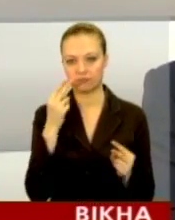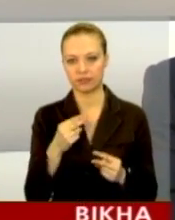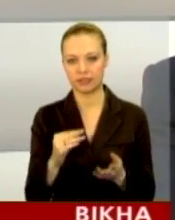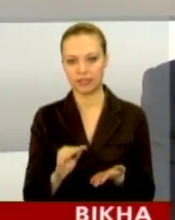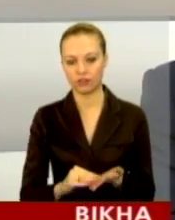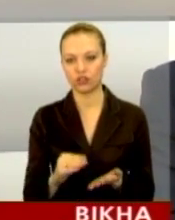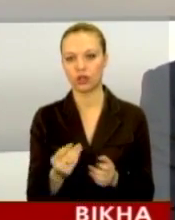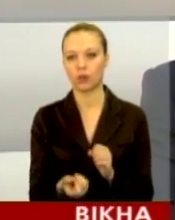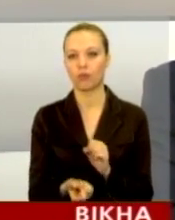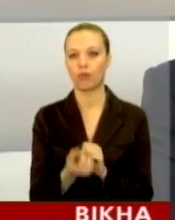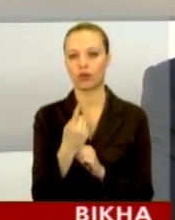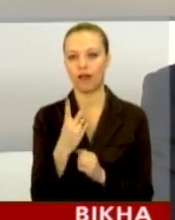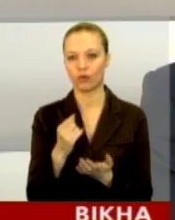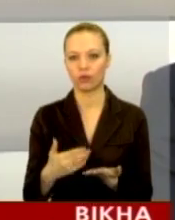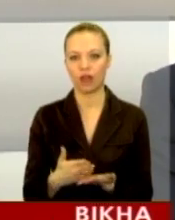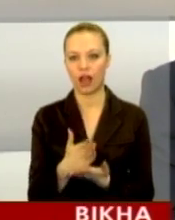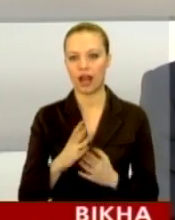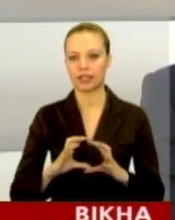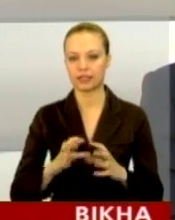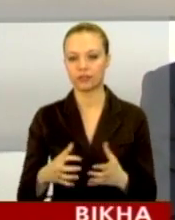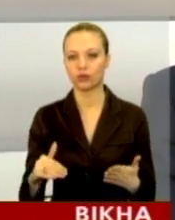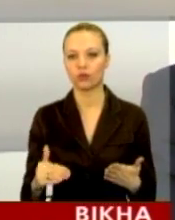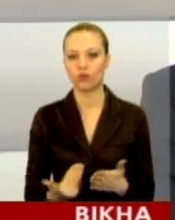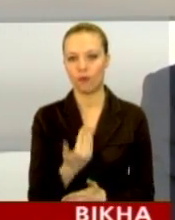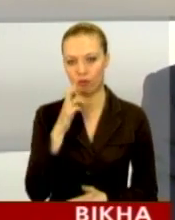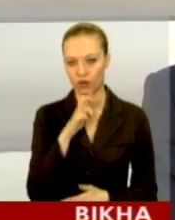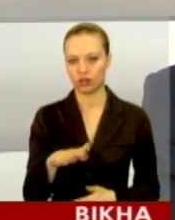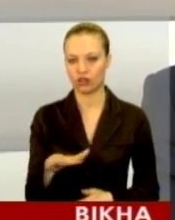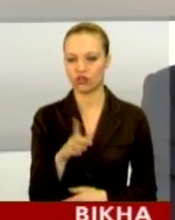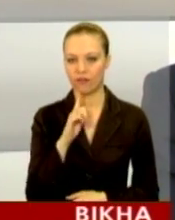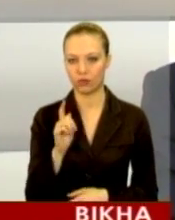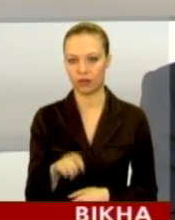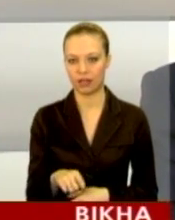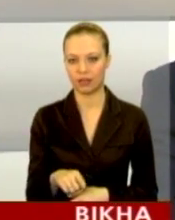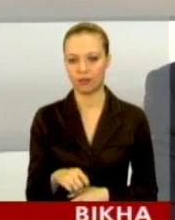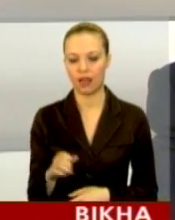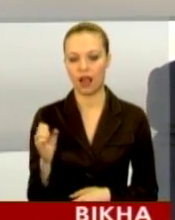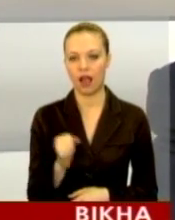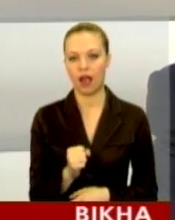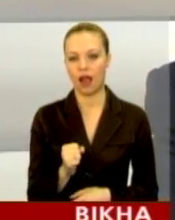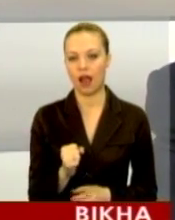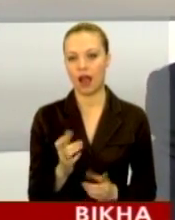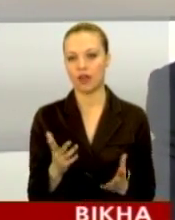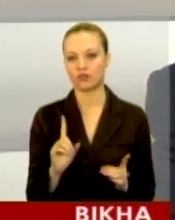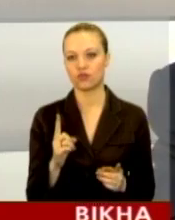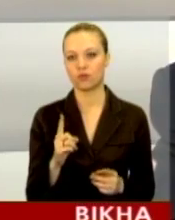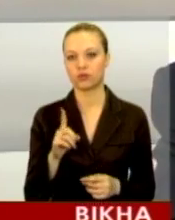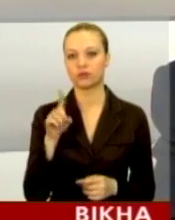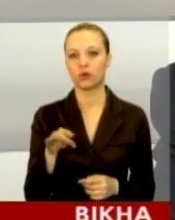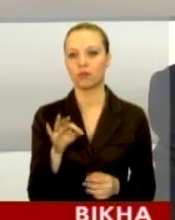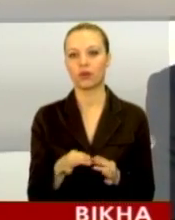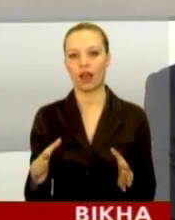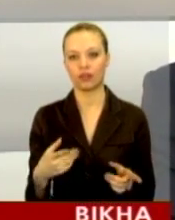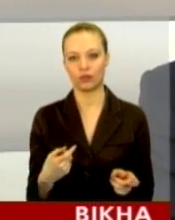засвідчили появу на карті світу нової держави – України. А чогось акцентують лише про